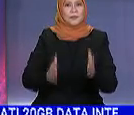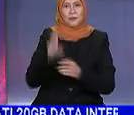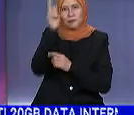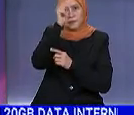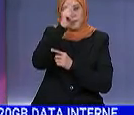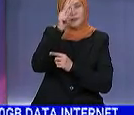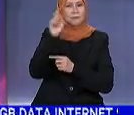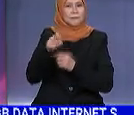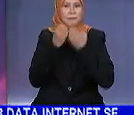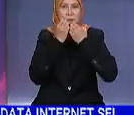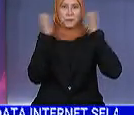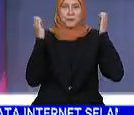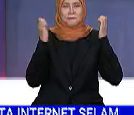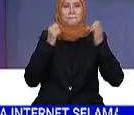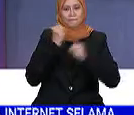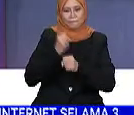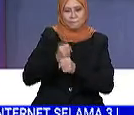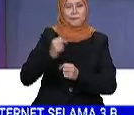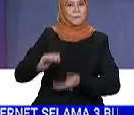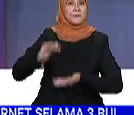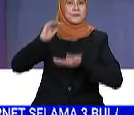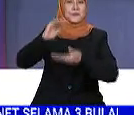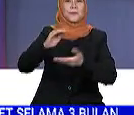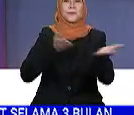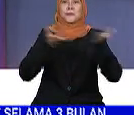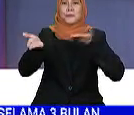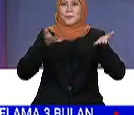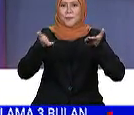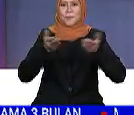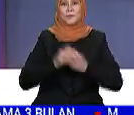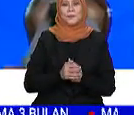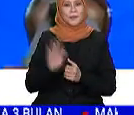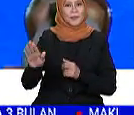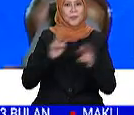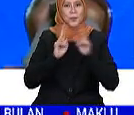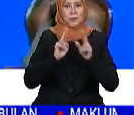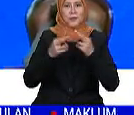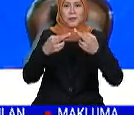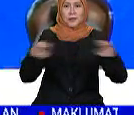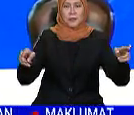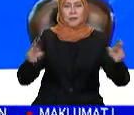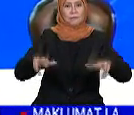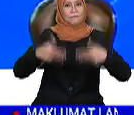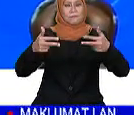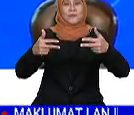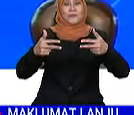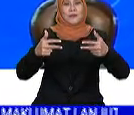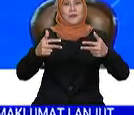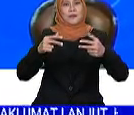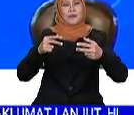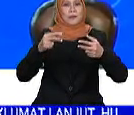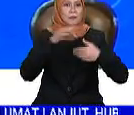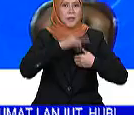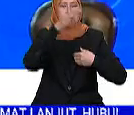kecekapan dan kepantasan dalam penyampaian perkhidmatan. Beliau dalam ucapan perasmian webinar aspirasi keluarga